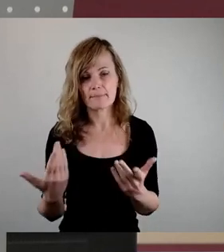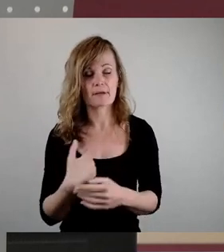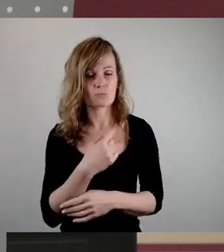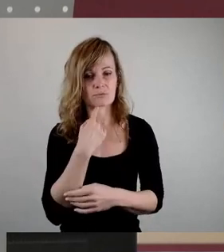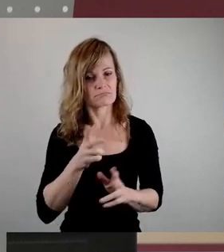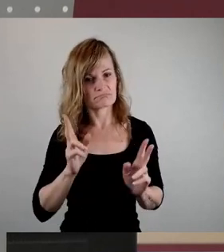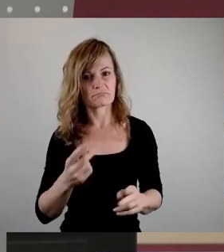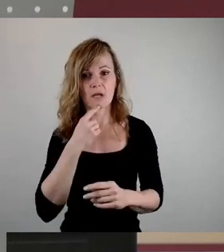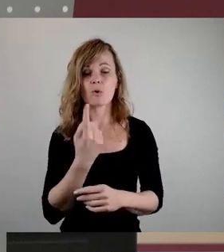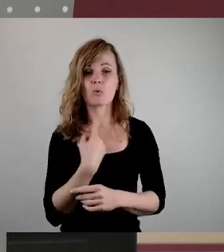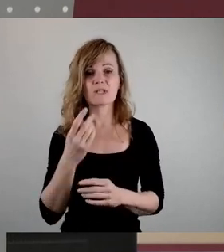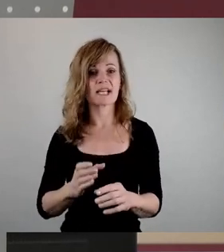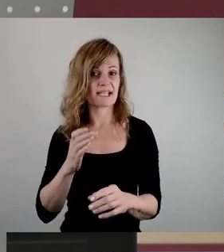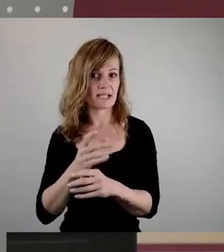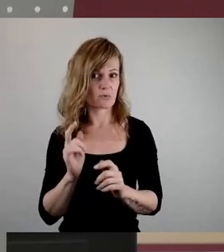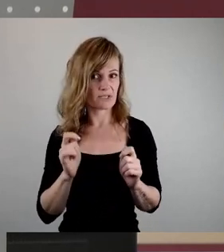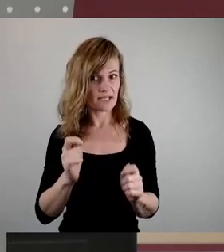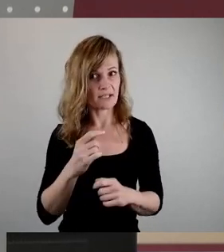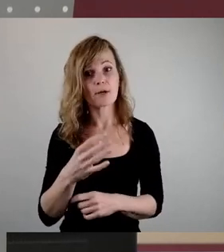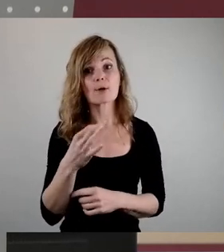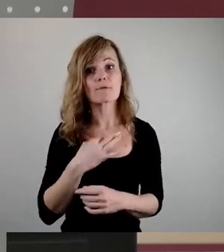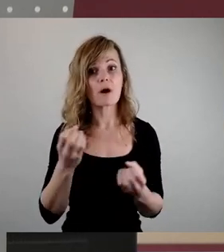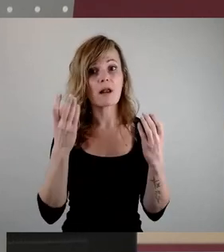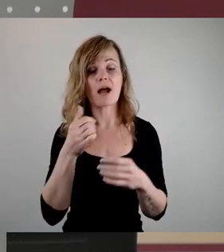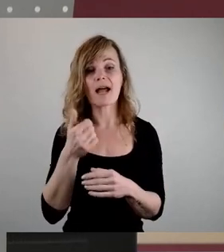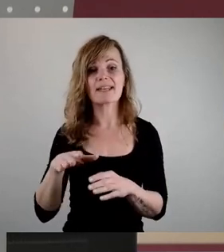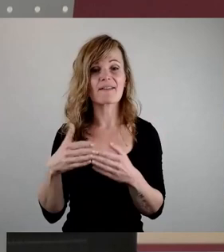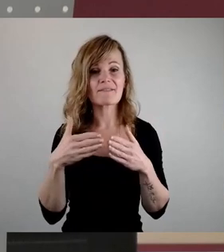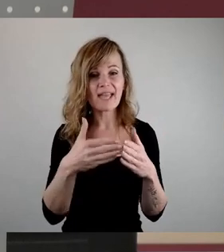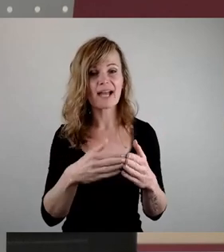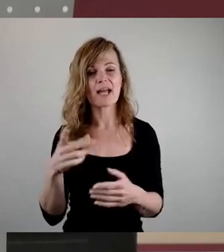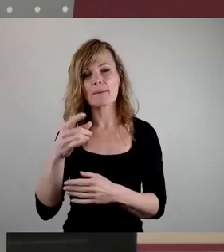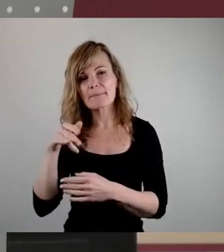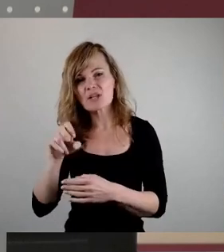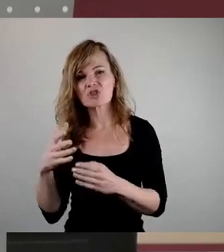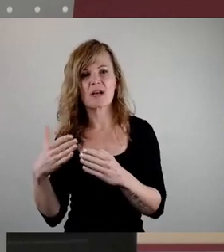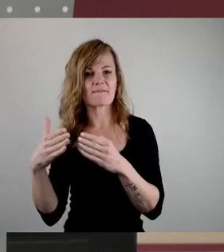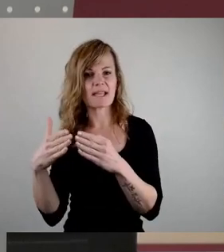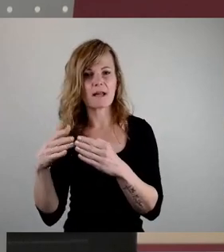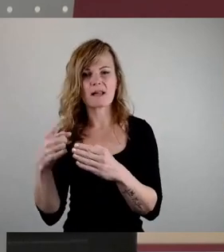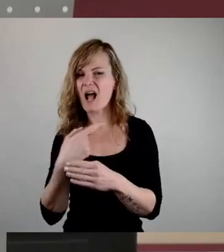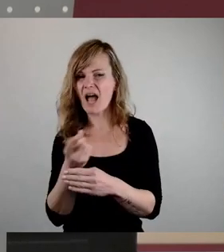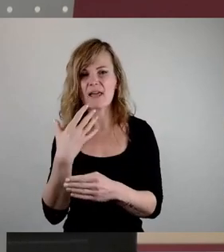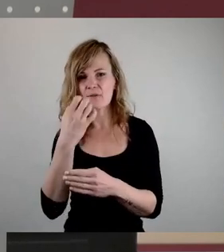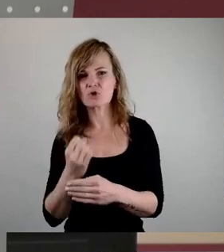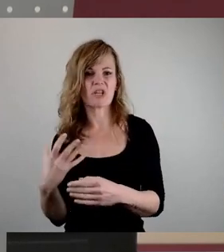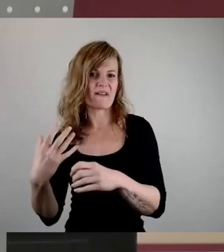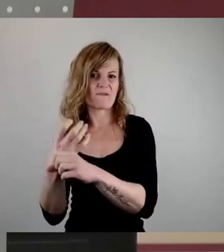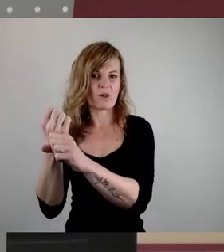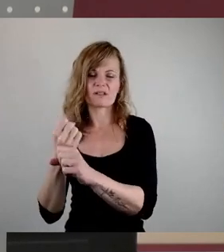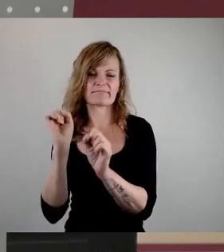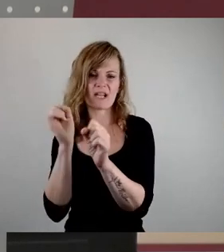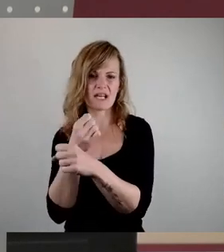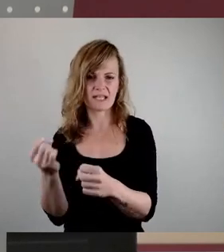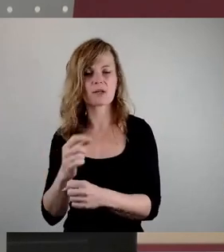unserem Ersetzungsantrag. Mir ist klar, eine Fähre auch am Pieschner Winkel erfüllt nicht alle Wünsche. Das soll sie am Ende auch gar nicht. Sie